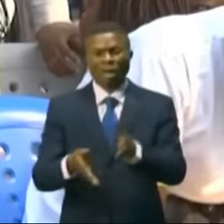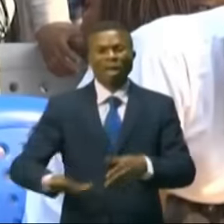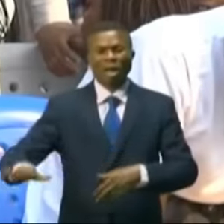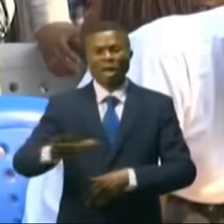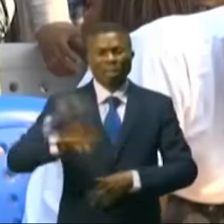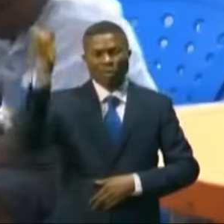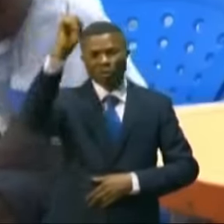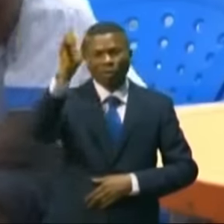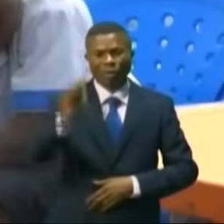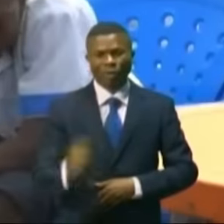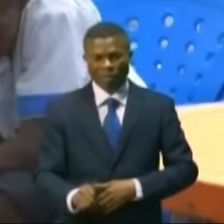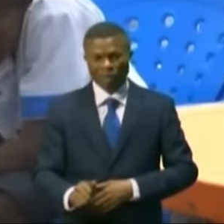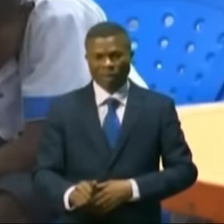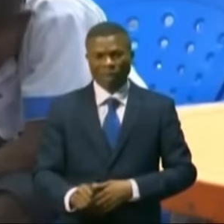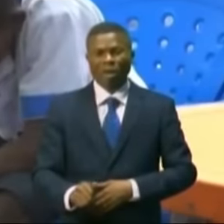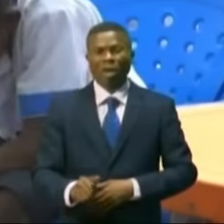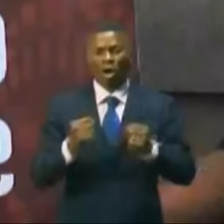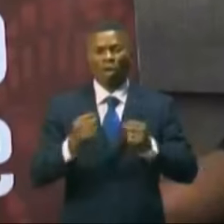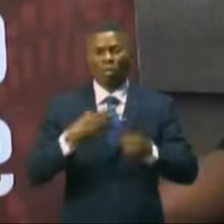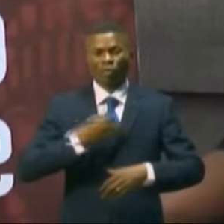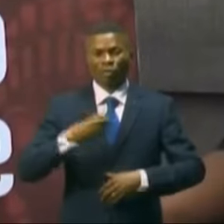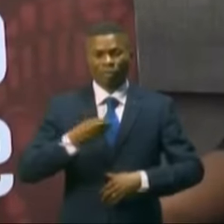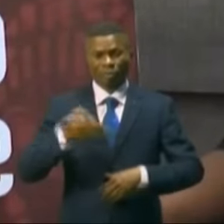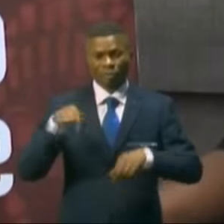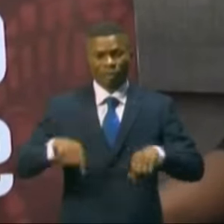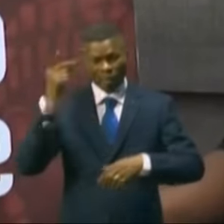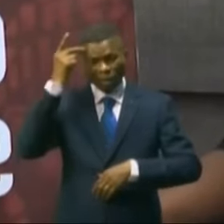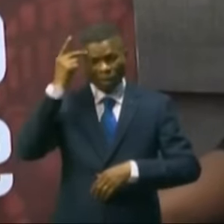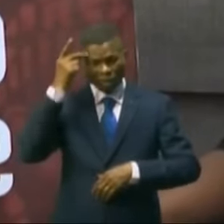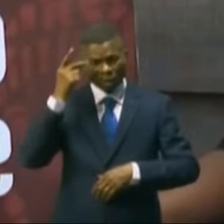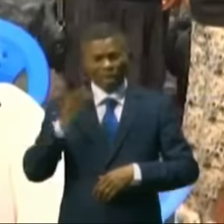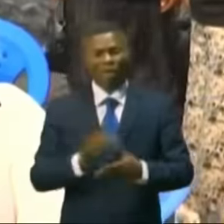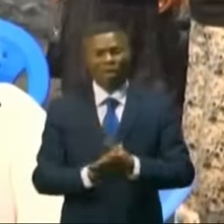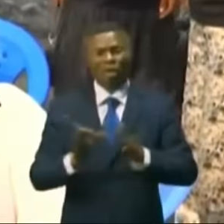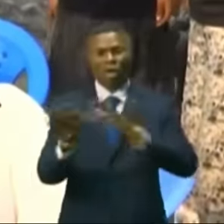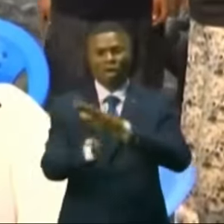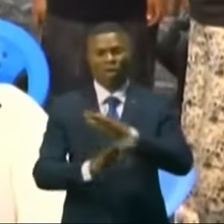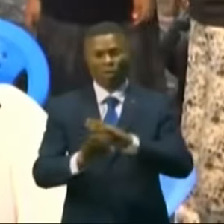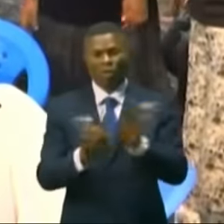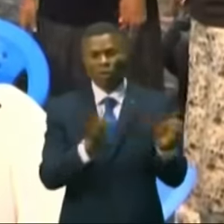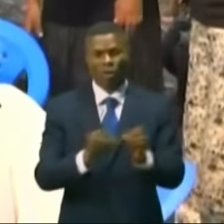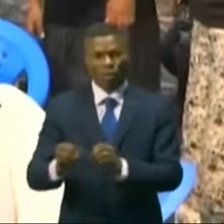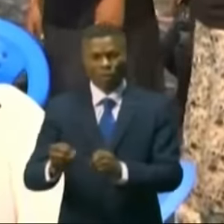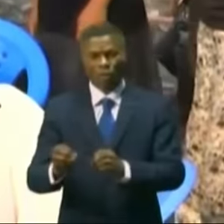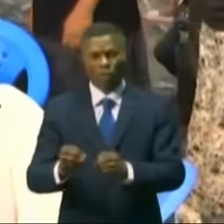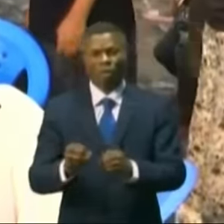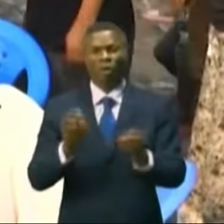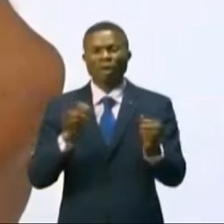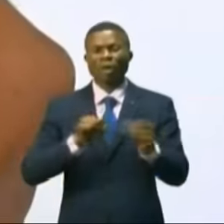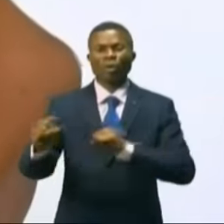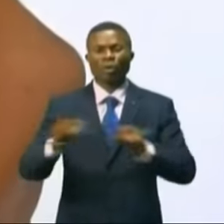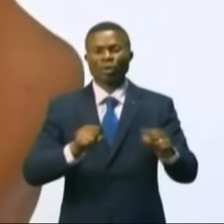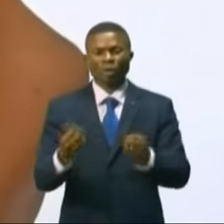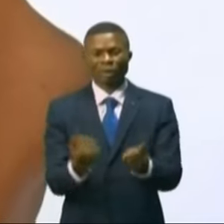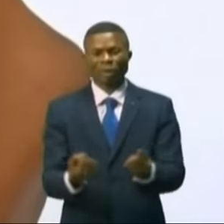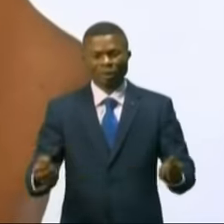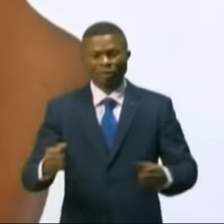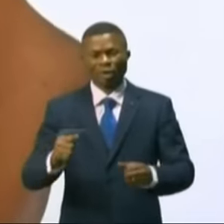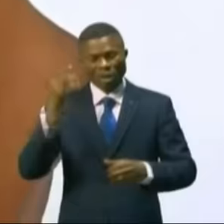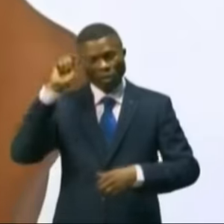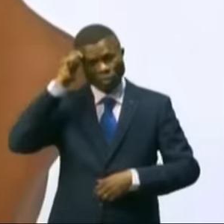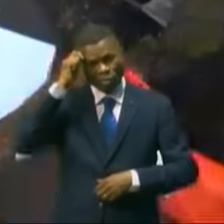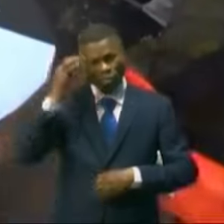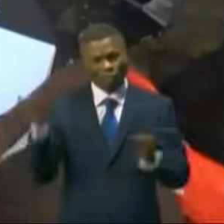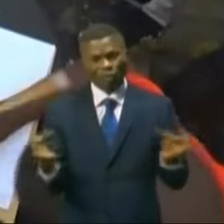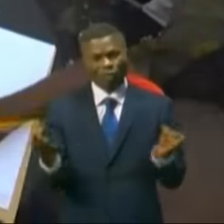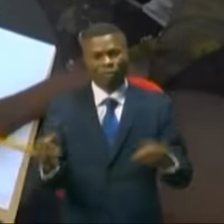le pouvoir de l'apartheid. À Kinshasa, la fondation Pakajuma Résilience a organisé un concours de dessin pour commémorer cette journée.